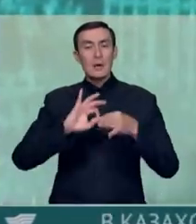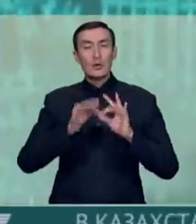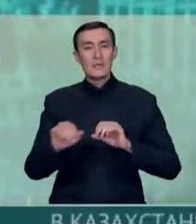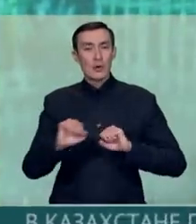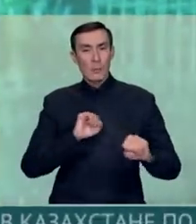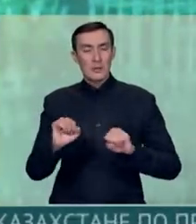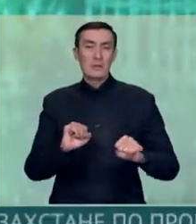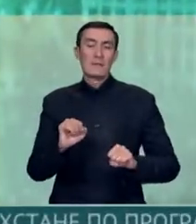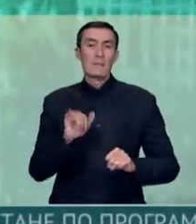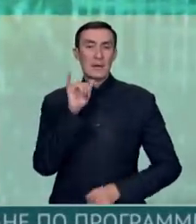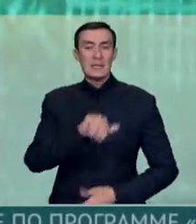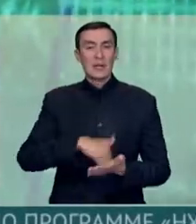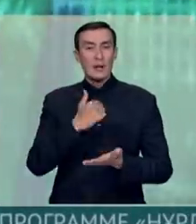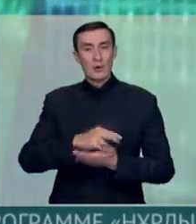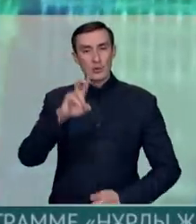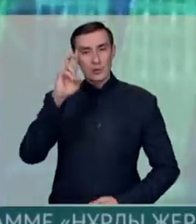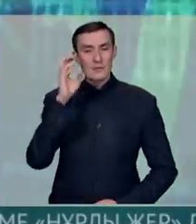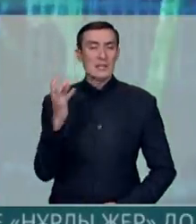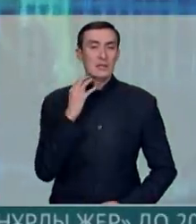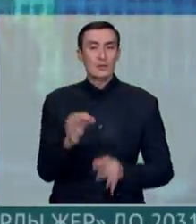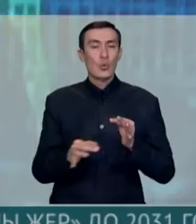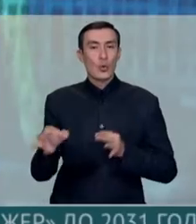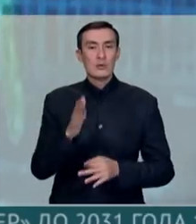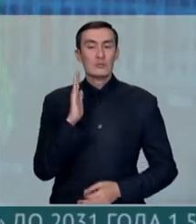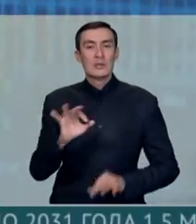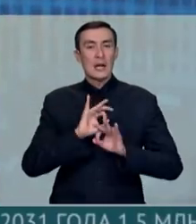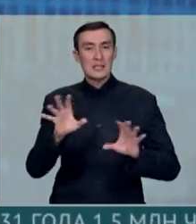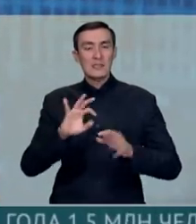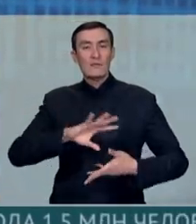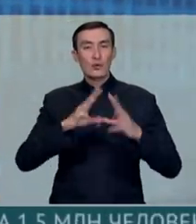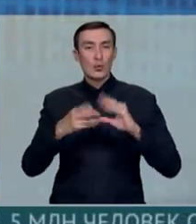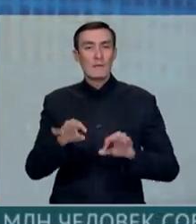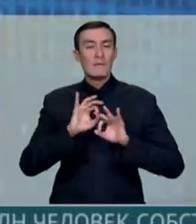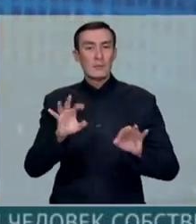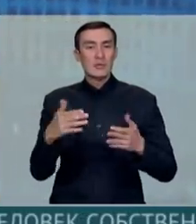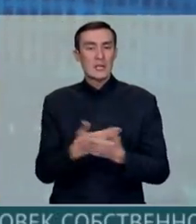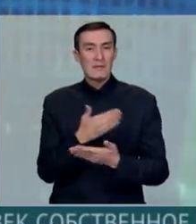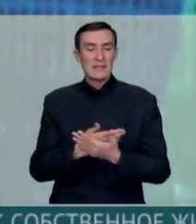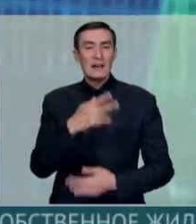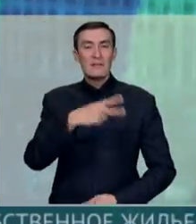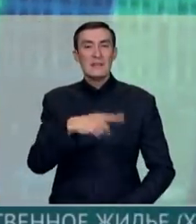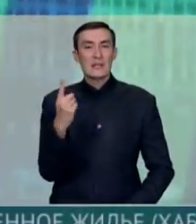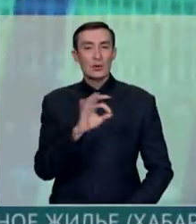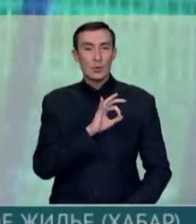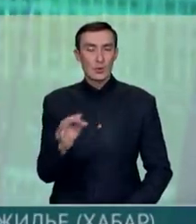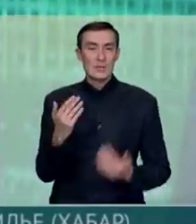Подробнее о рабочей поездке главы государства в Кызылординскую область расскажем в итоговом выпуске новостей в 21:00.